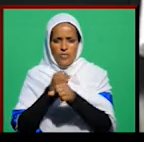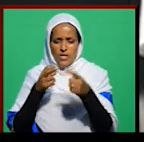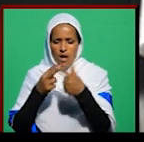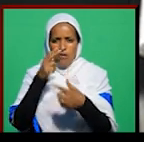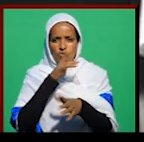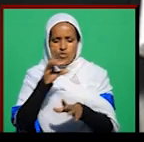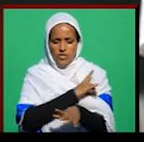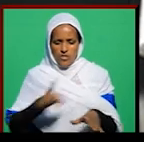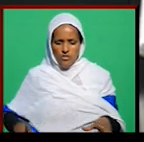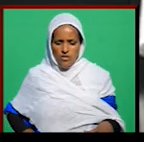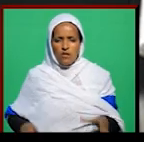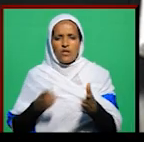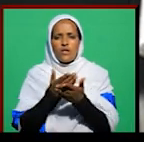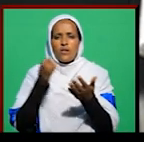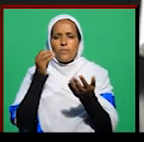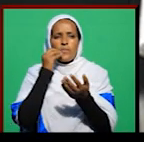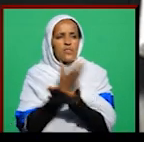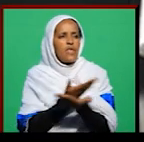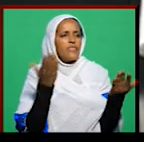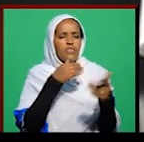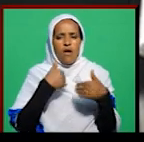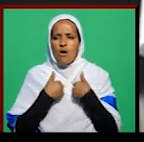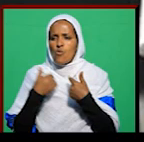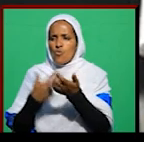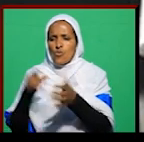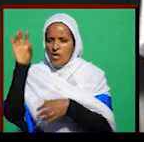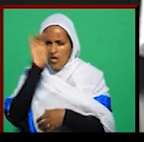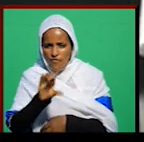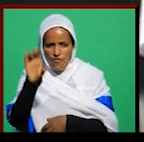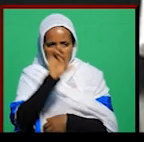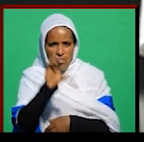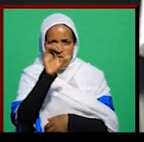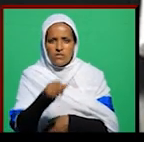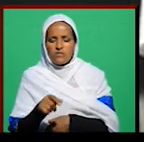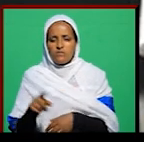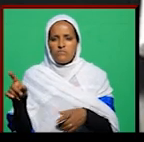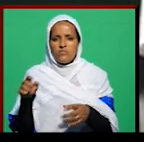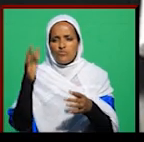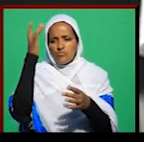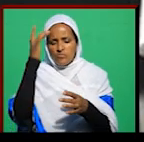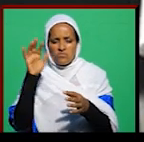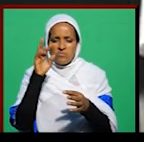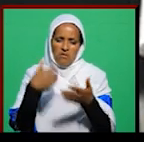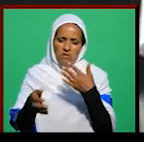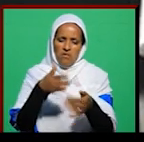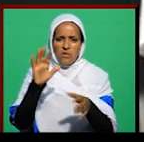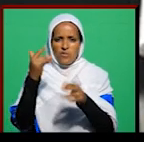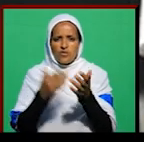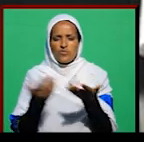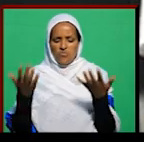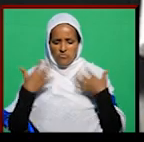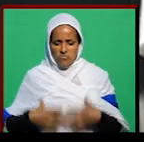ያህል ያለማቋረጥ ክርስቲያኖች በየት አሉ፣ በየት ነው ያሉ እያለ ክርስቲያኖችን እየፈለገ አልባሌ መስሎ ያለቀ